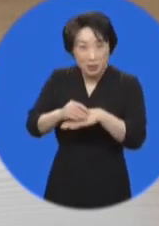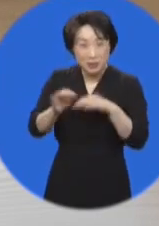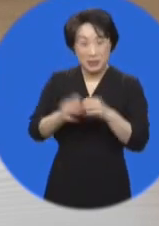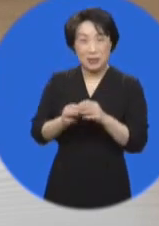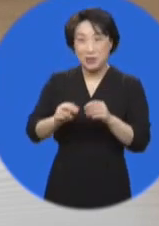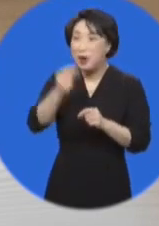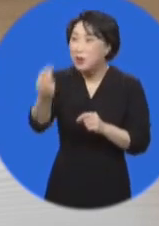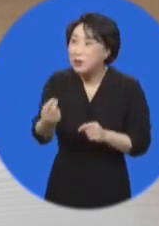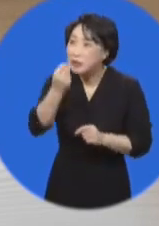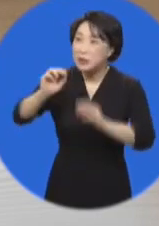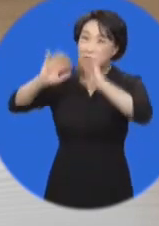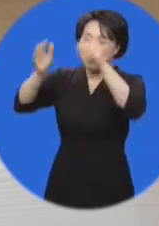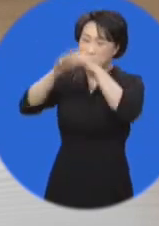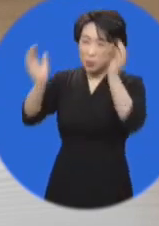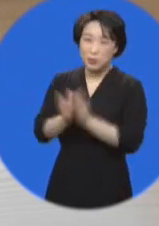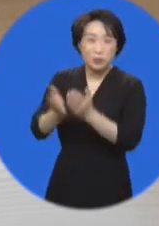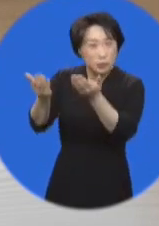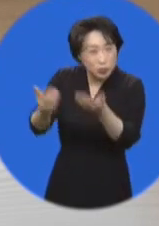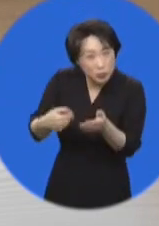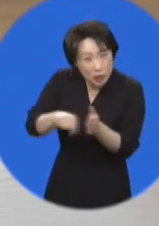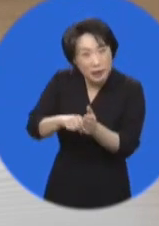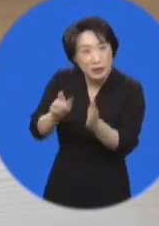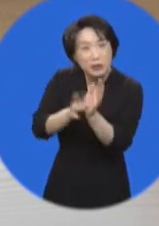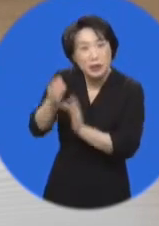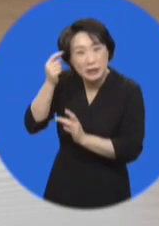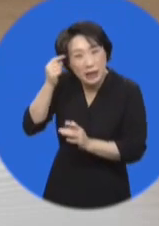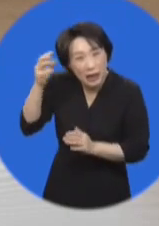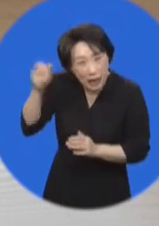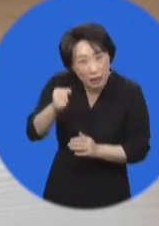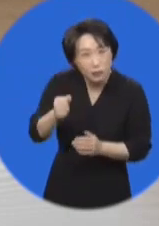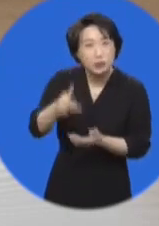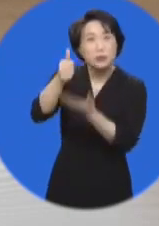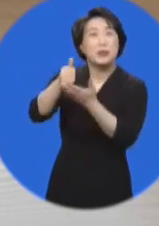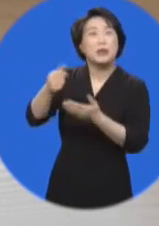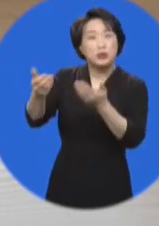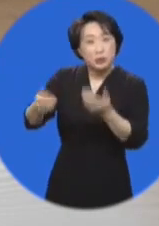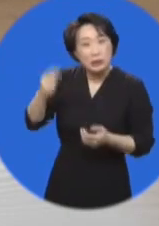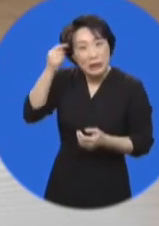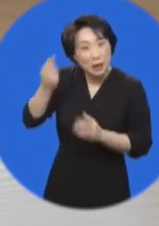영원한 영생과 천국을 주려고 하시는 그 정신으로 주님이 주신